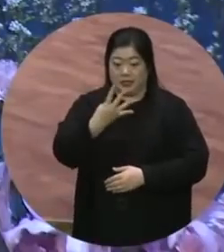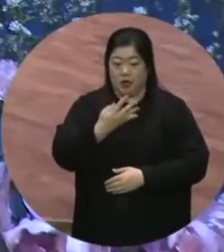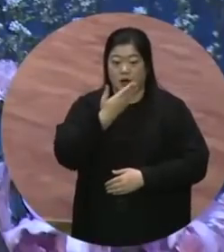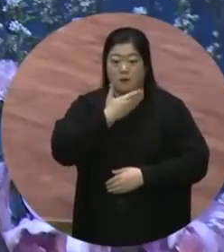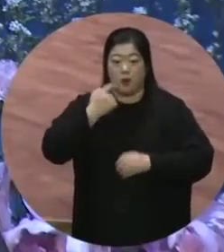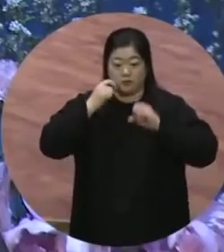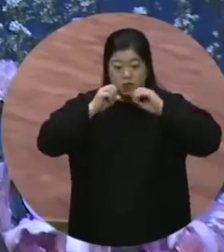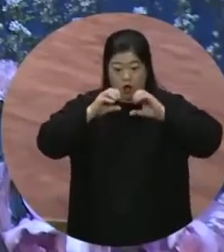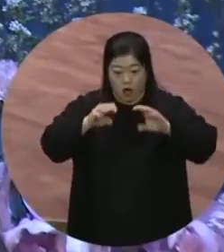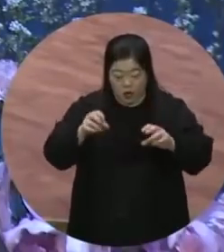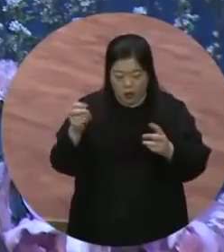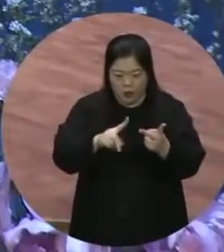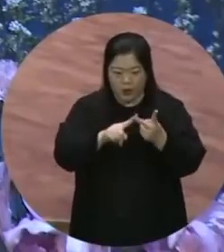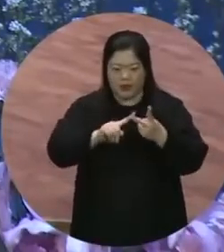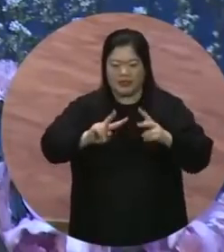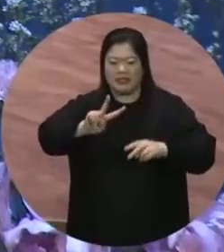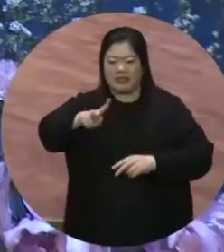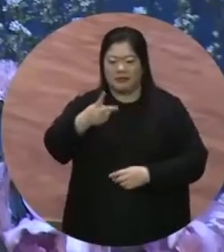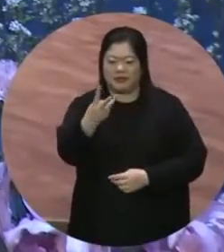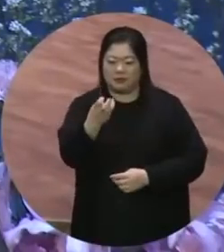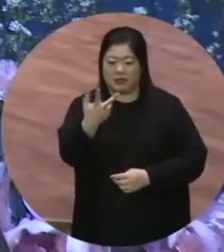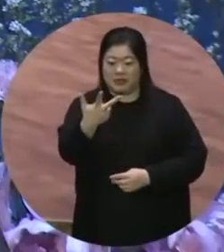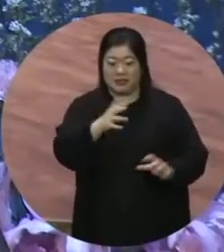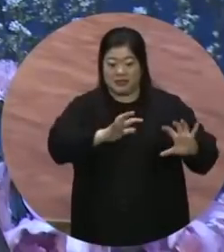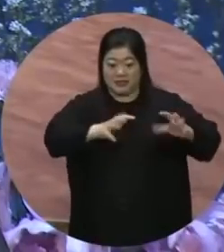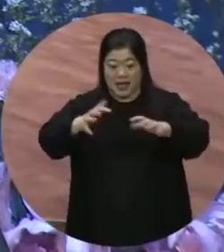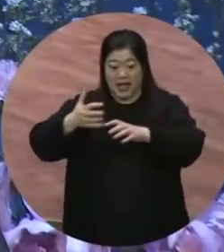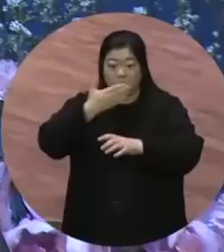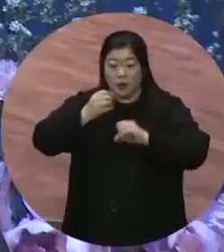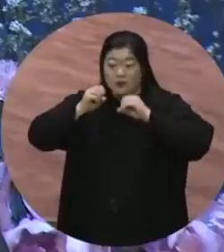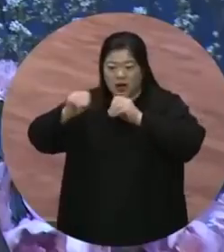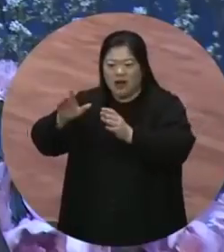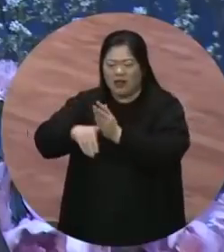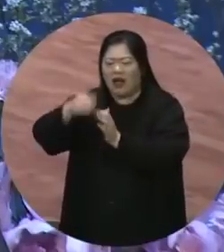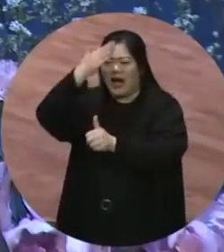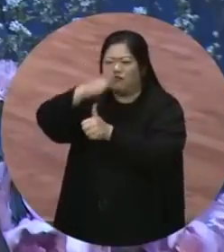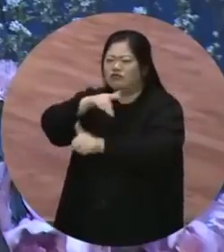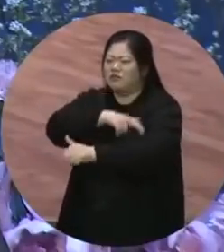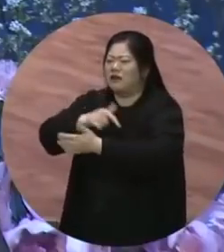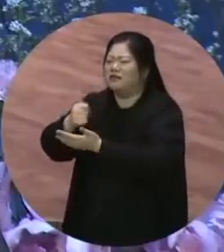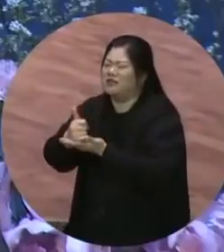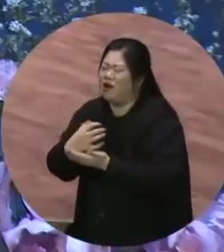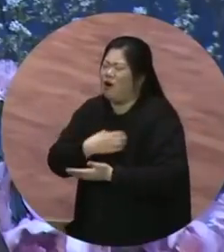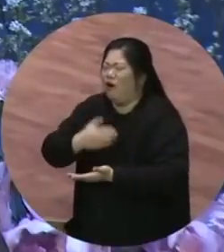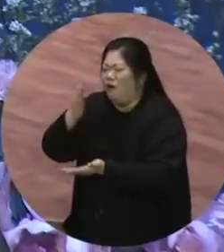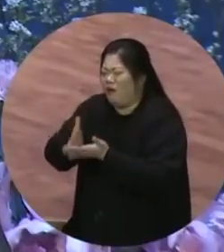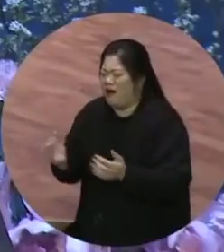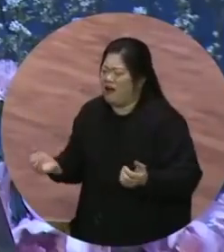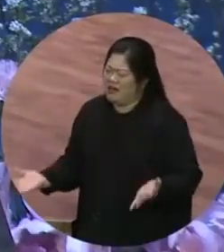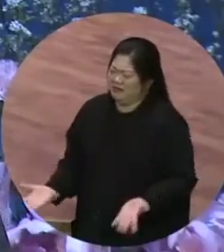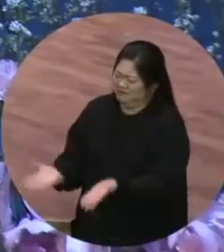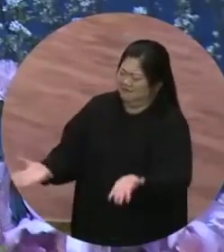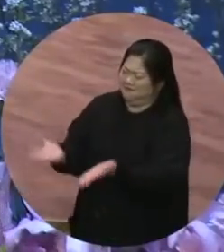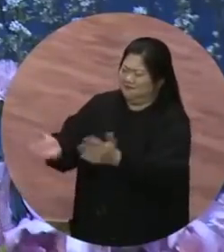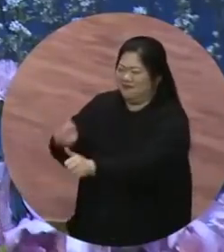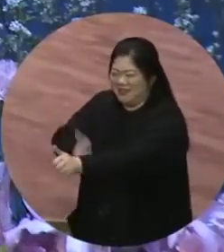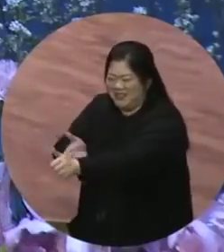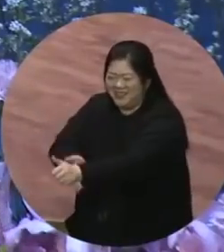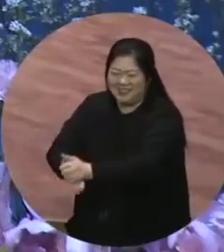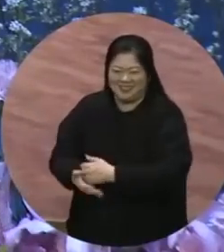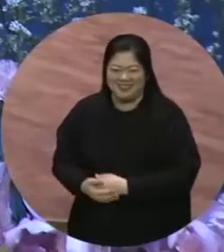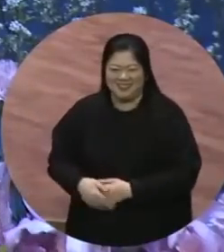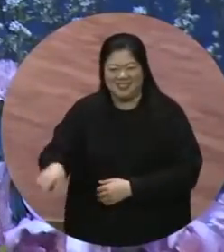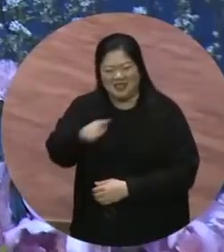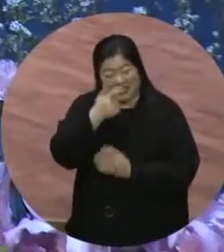향해 나가는데 우리 안수집사회가 주역으로 쓰임 받게 될 것이다. 아, 여러분이